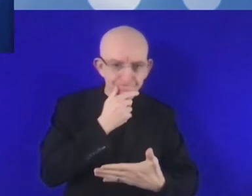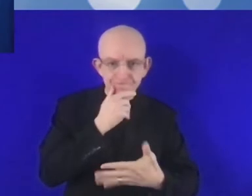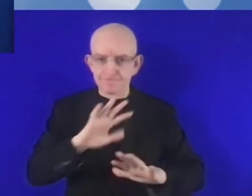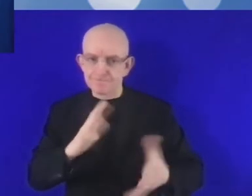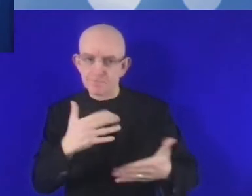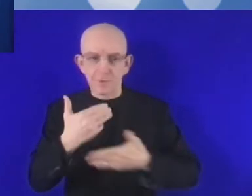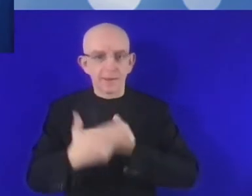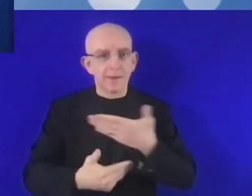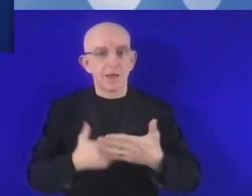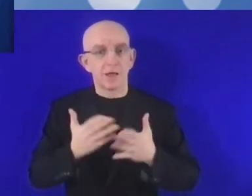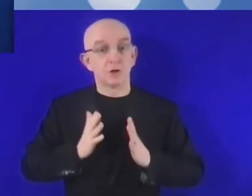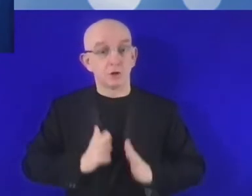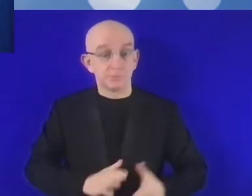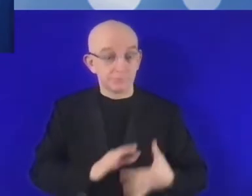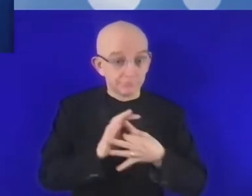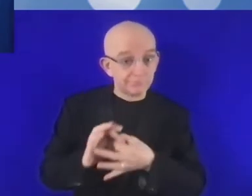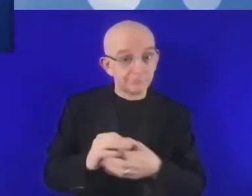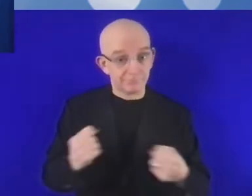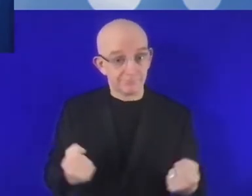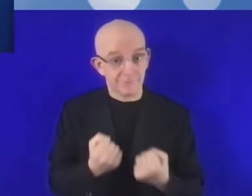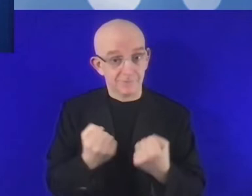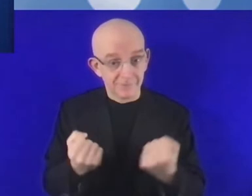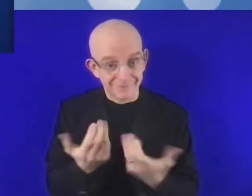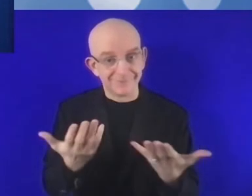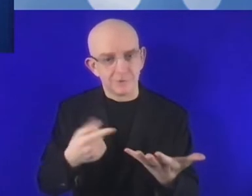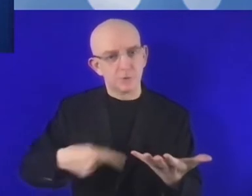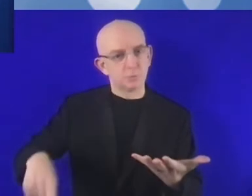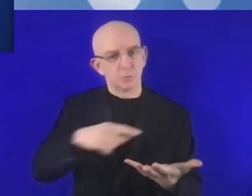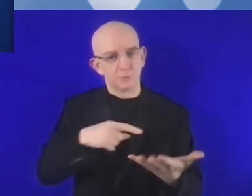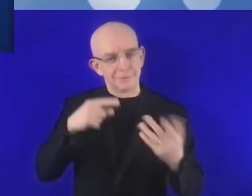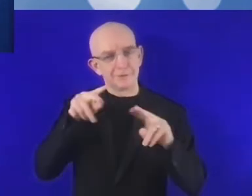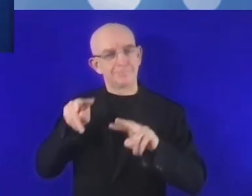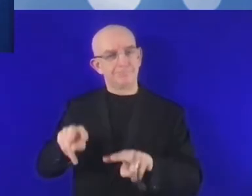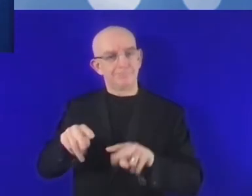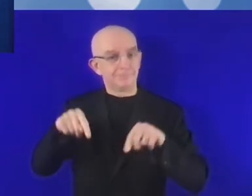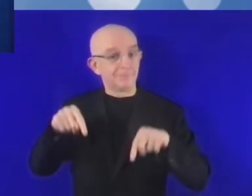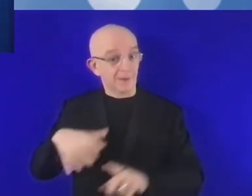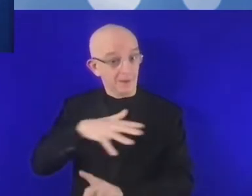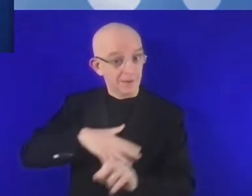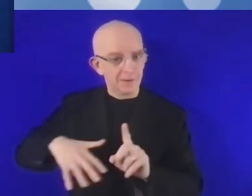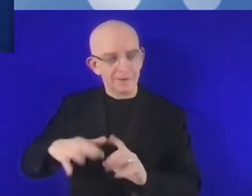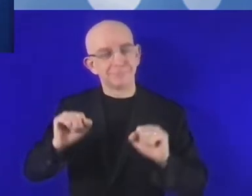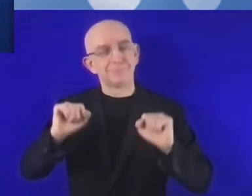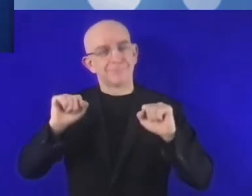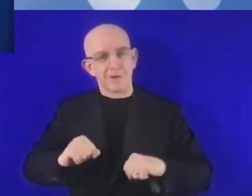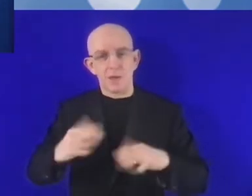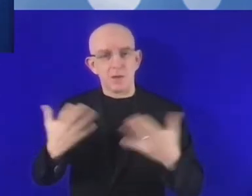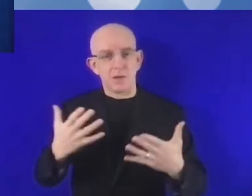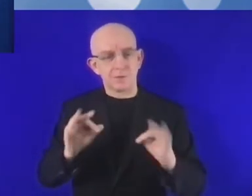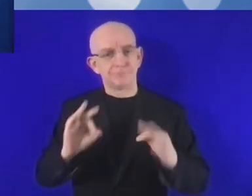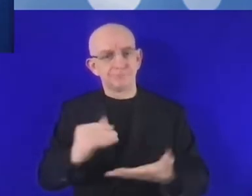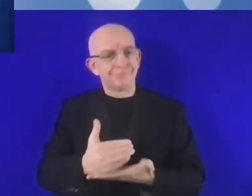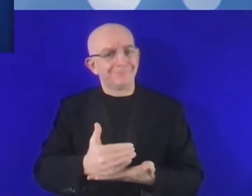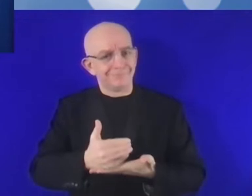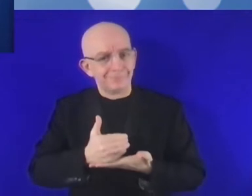تؤثر على حياتنا. لذلك نريد وسطا آمنا